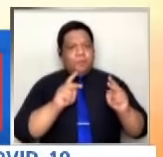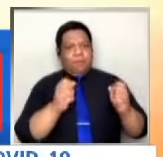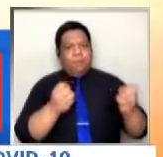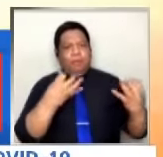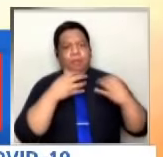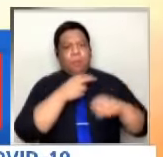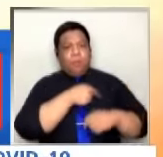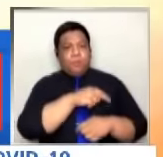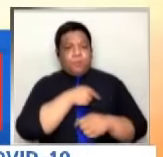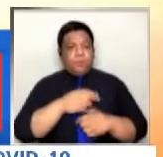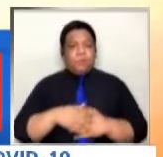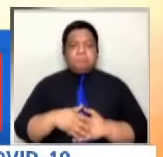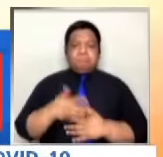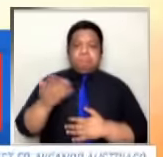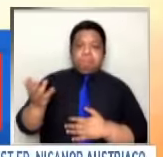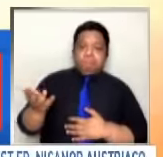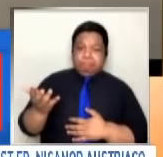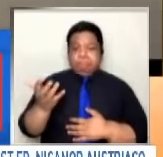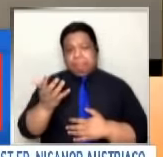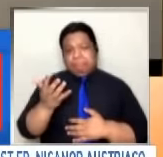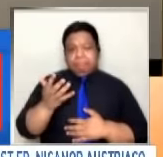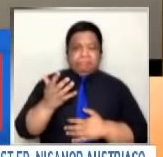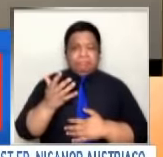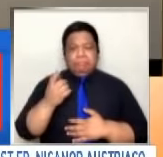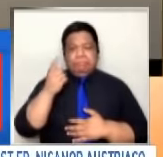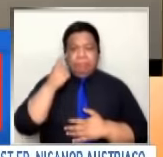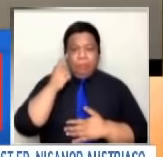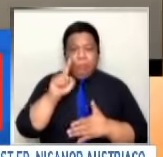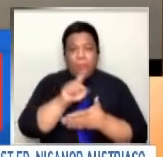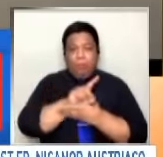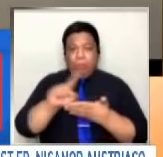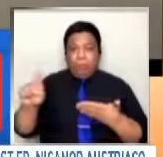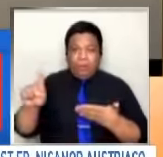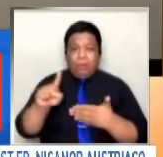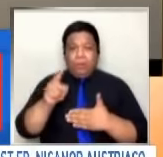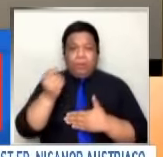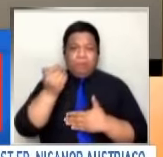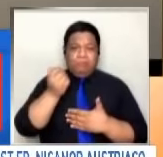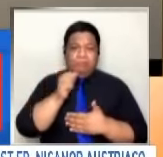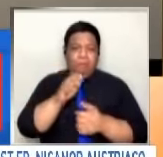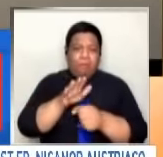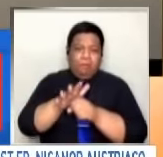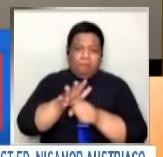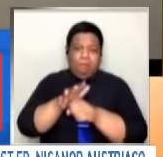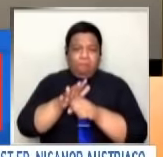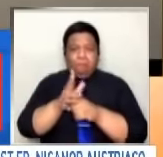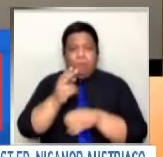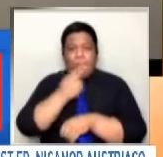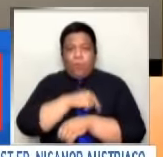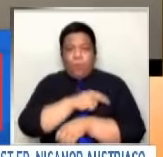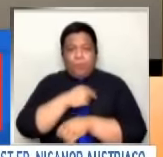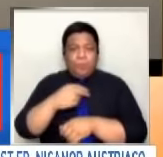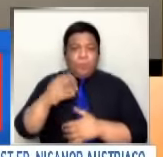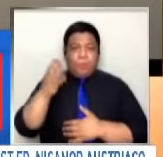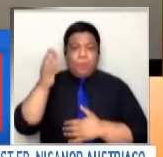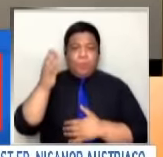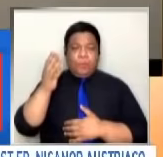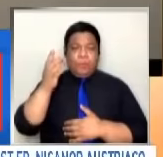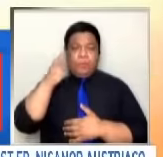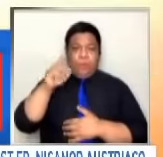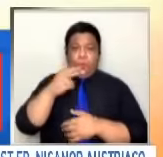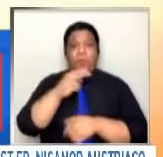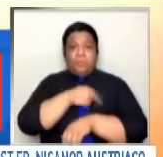Unfortunately, Connie, kukulangin pa siguring 1 week para sa mga hospitals natin. Kasi yung mangyayari, yung ECQ,